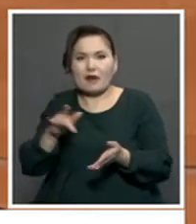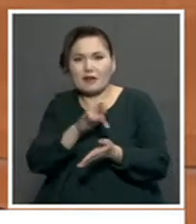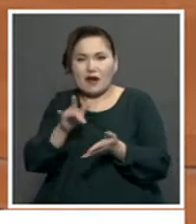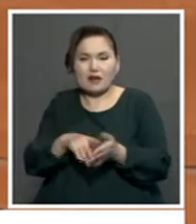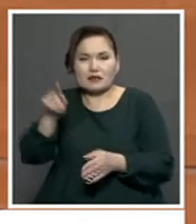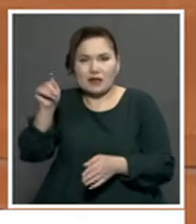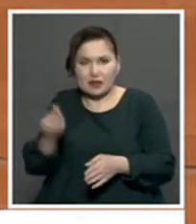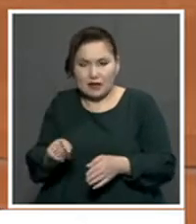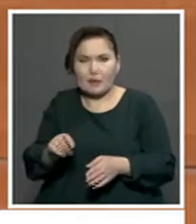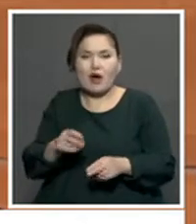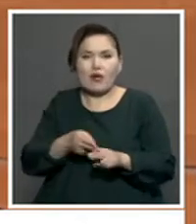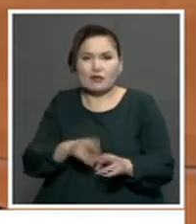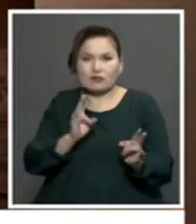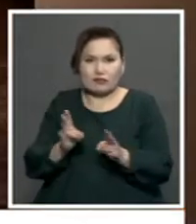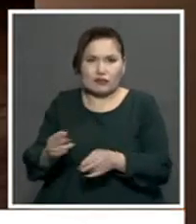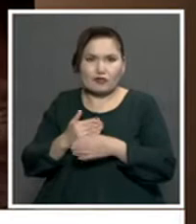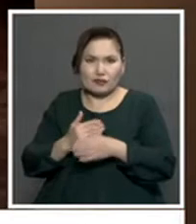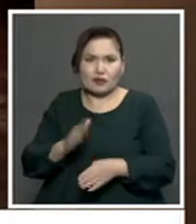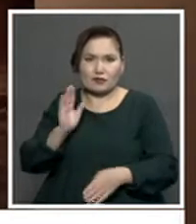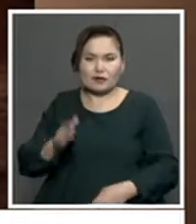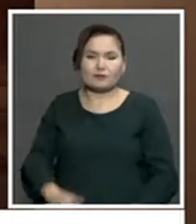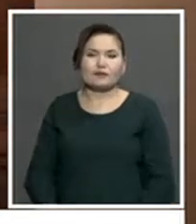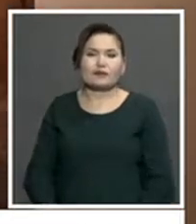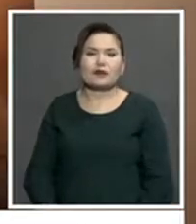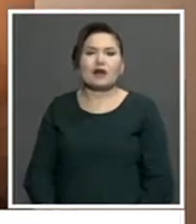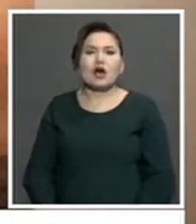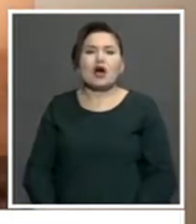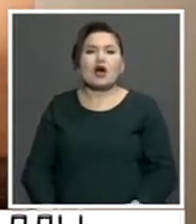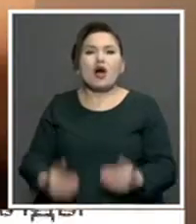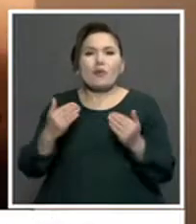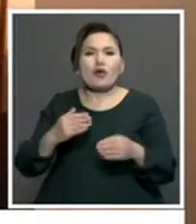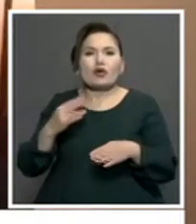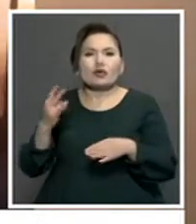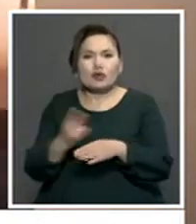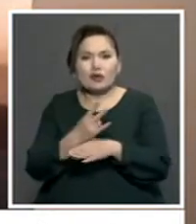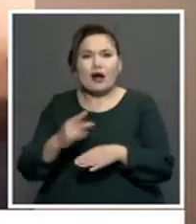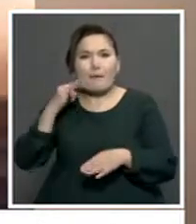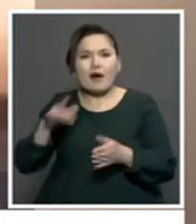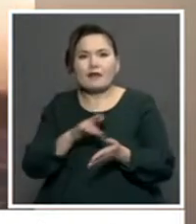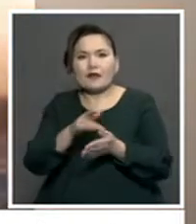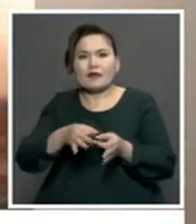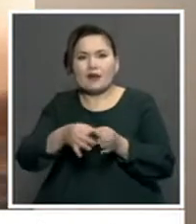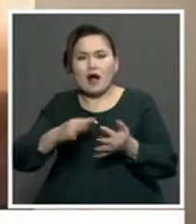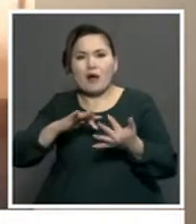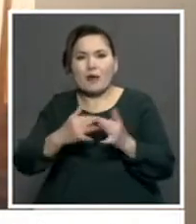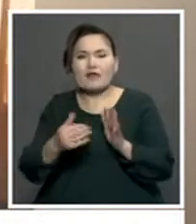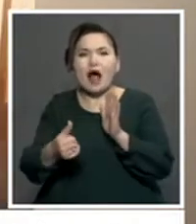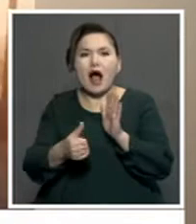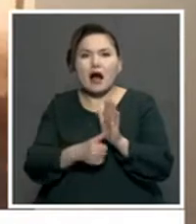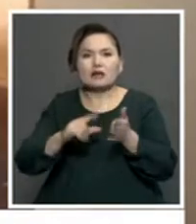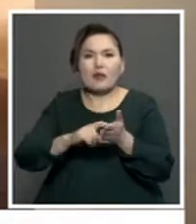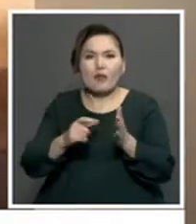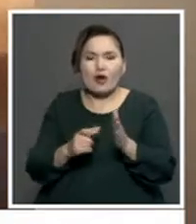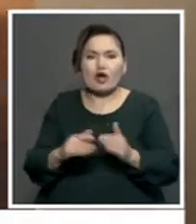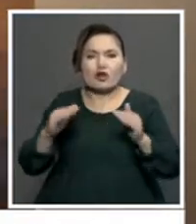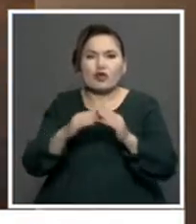ем жалғастырватыр. Сондай ақ бүгін түнде Павлодар іргесіндегі Кемеңгер ауылында 6 бөлмелі үй